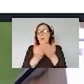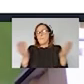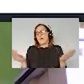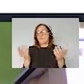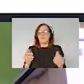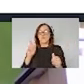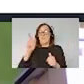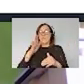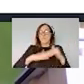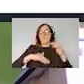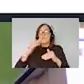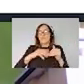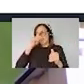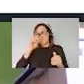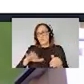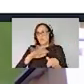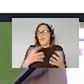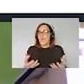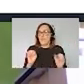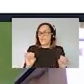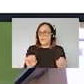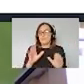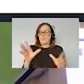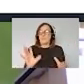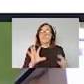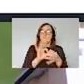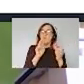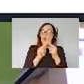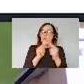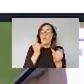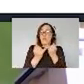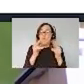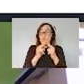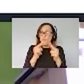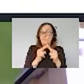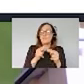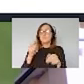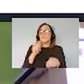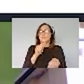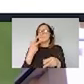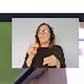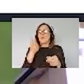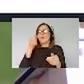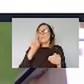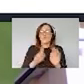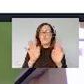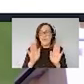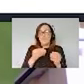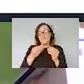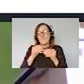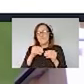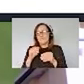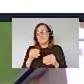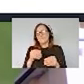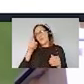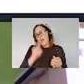się, a to będzie budowało społeczność i zachęcało do działania. Bądźmy z nimi w kontakcie. Jeśli umawiamy się na spotkania, to umawiajmy się nie raz w miesiącu, tylko dobrze, niech